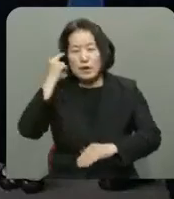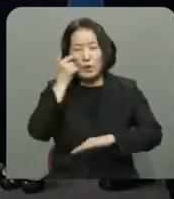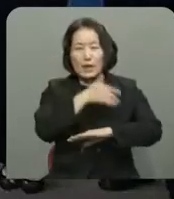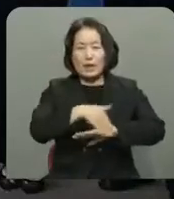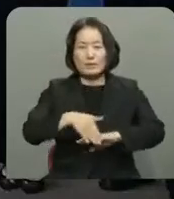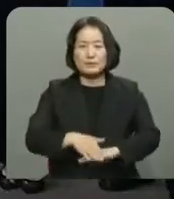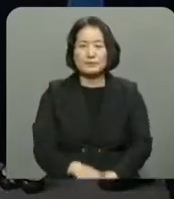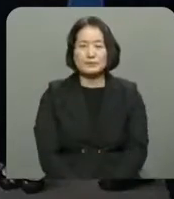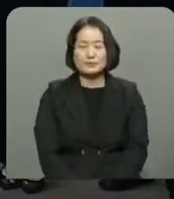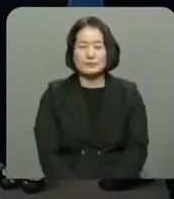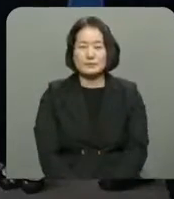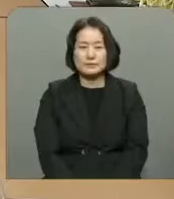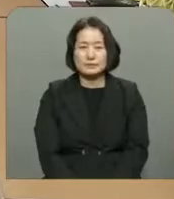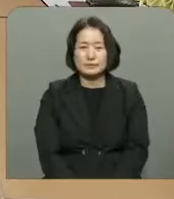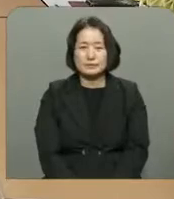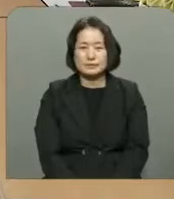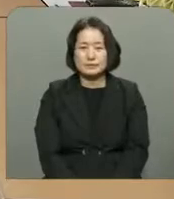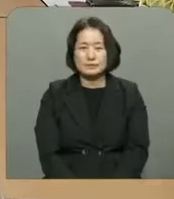자니라